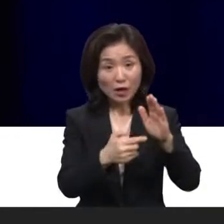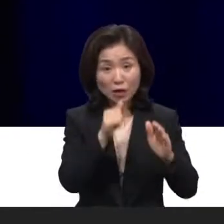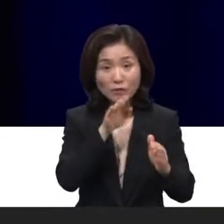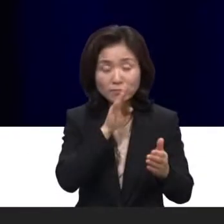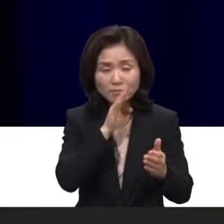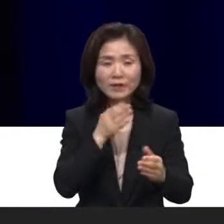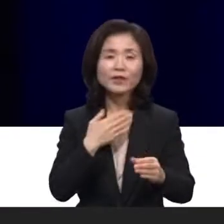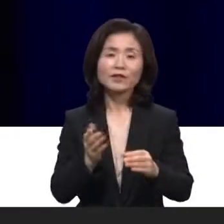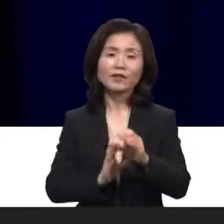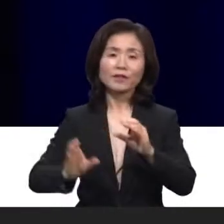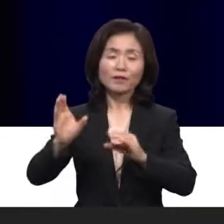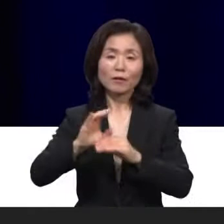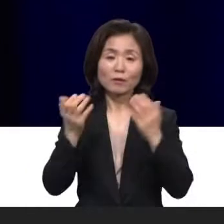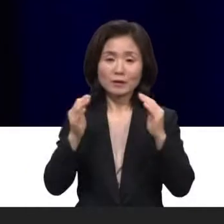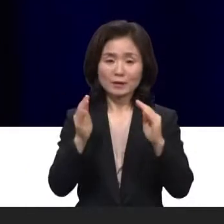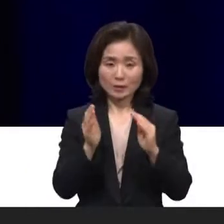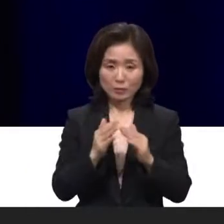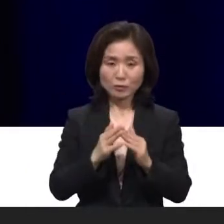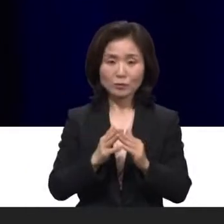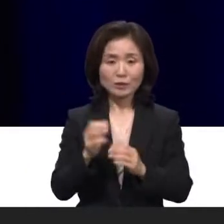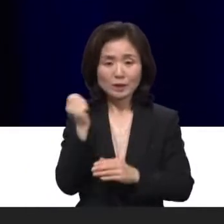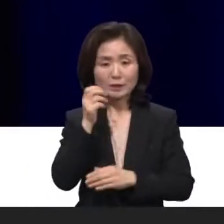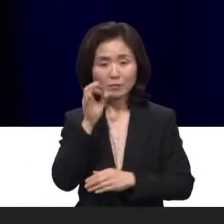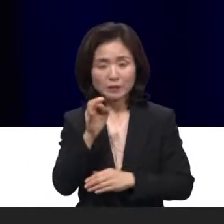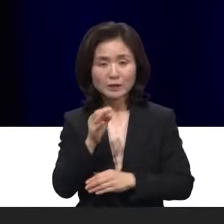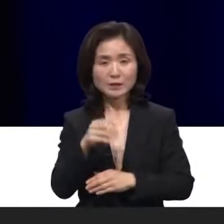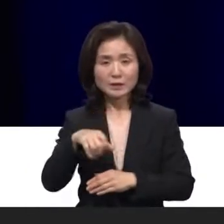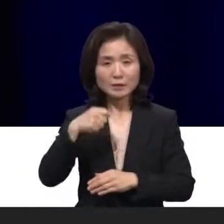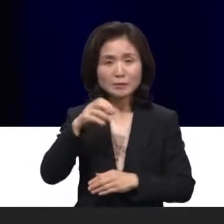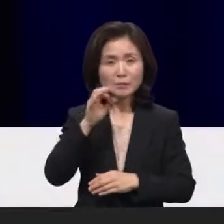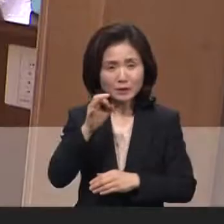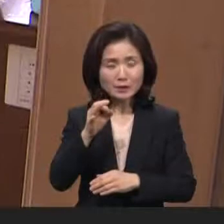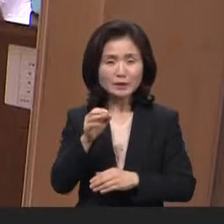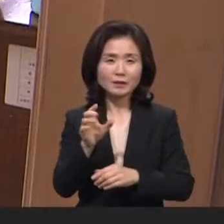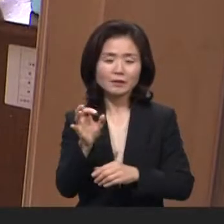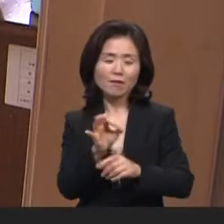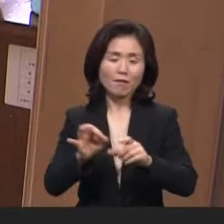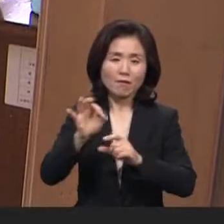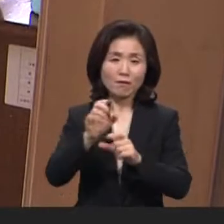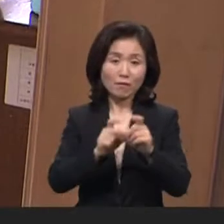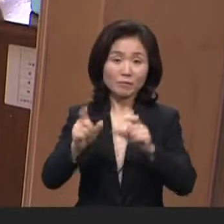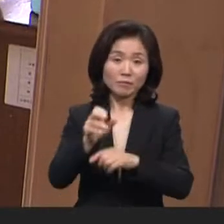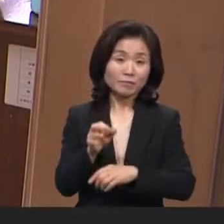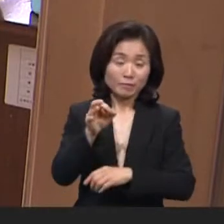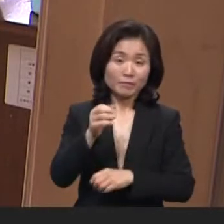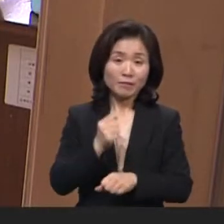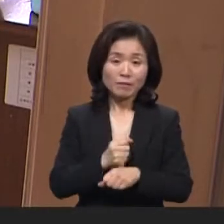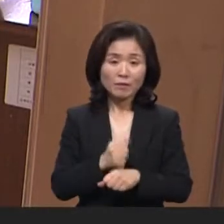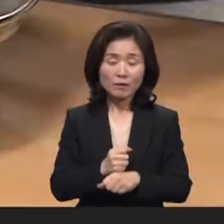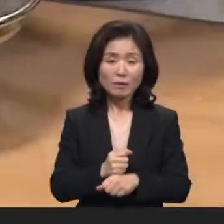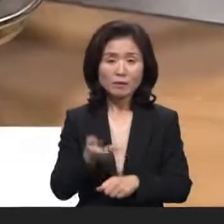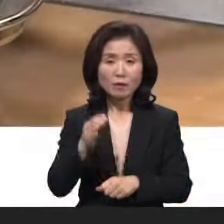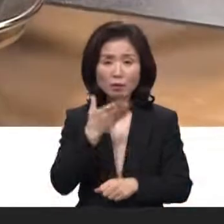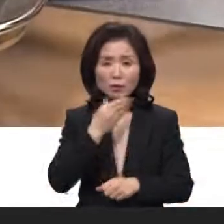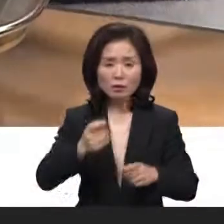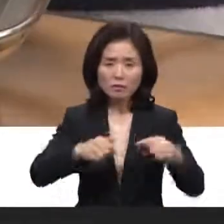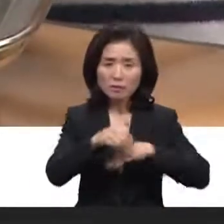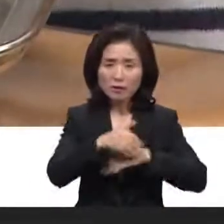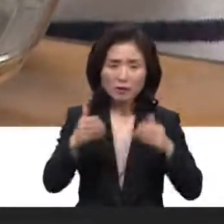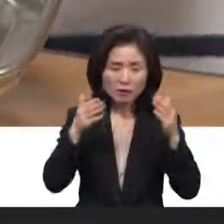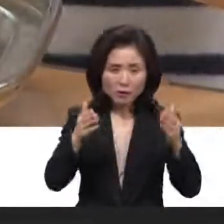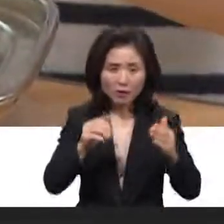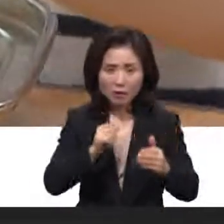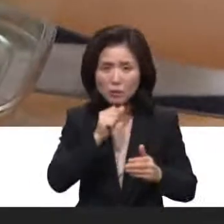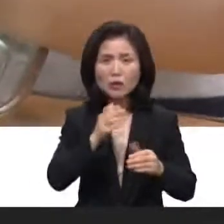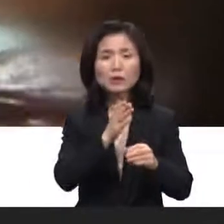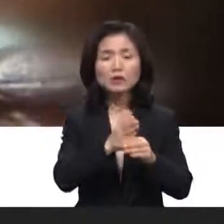어린이집도 어간 식기와 급식비를 올리겠습니다 하지만 복지정책의 방향 은 여전히 저소득층